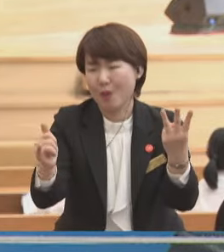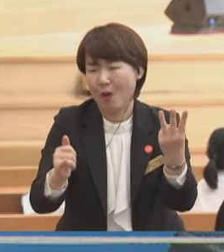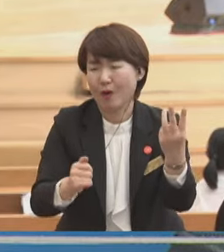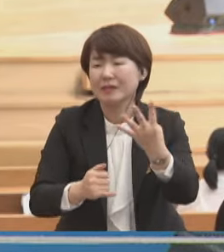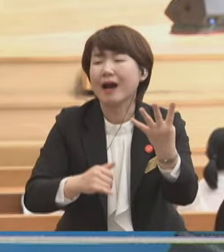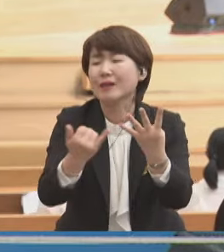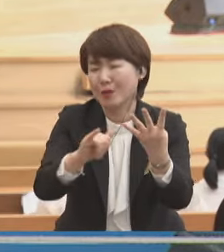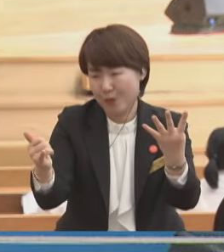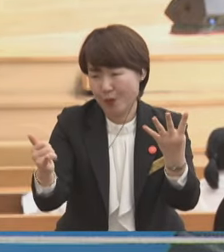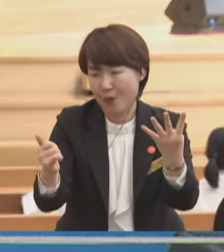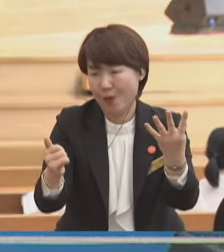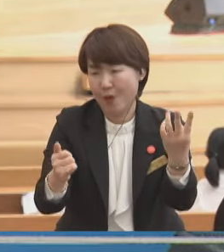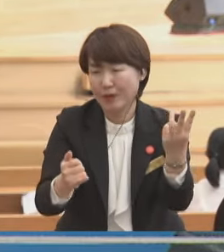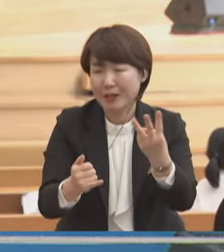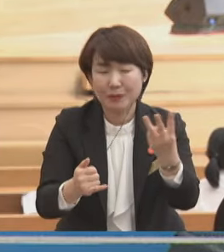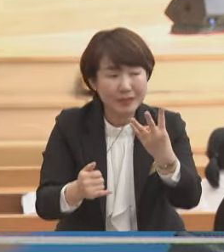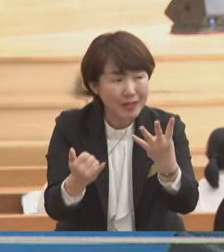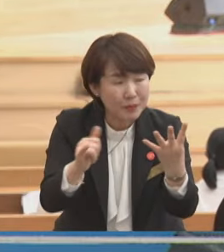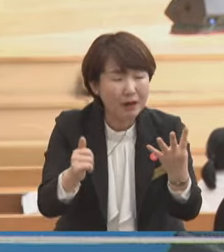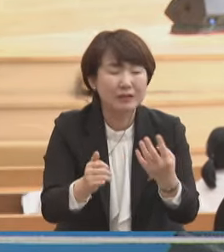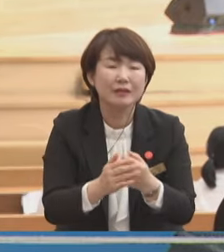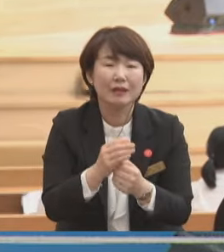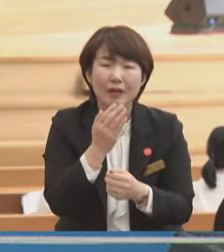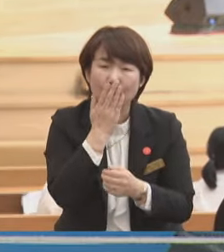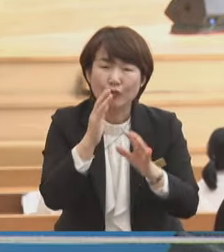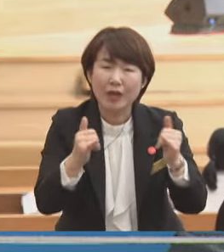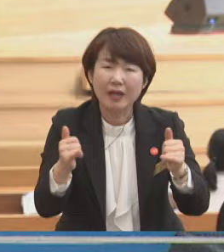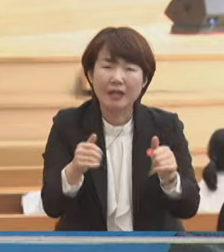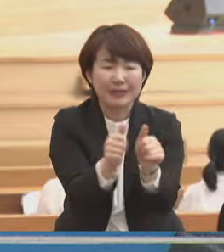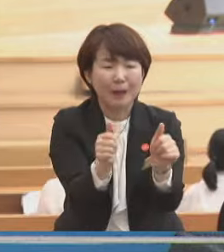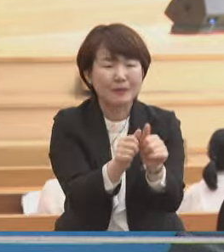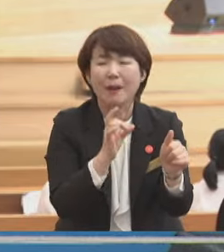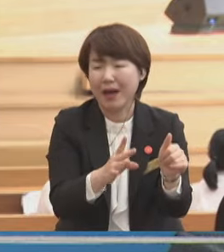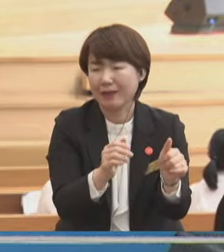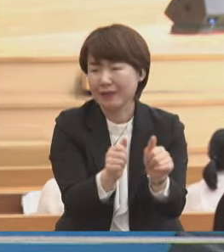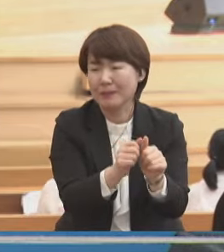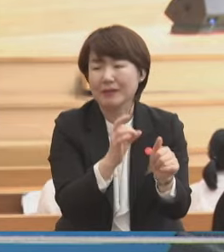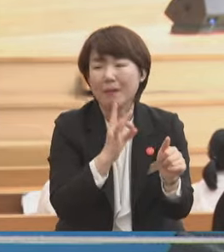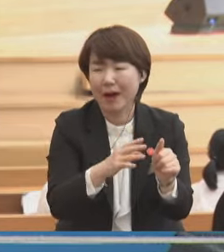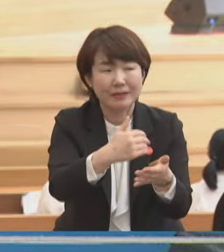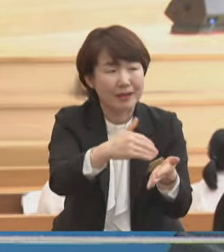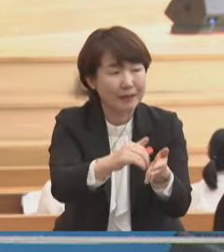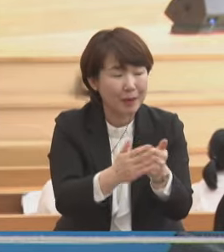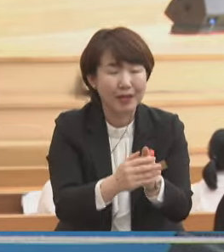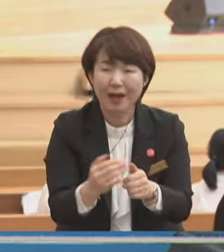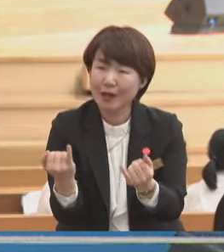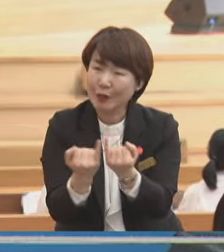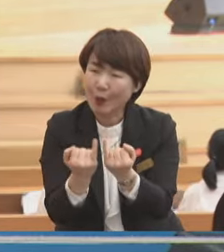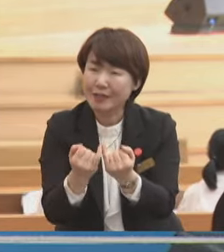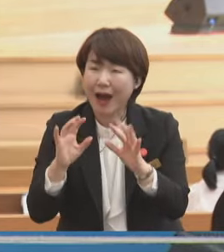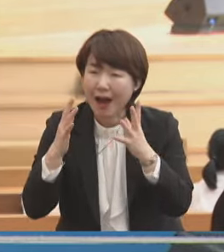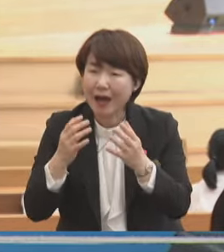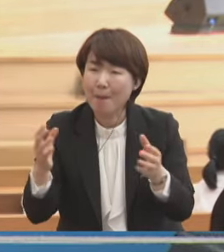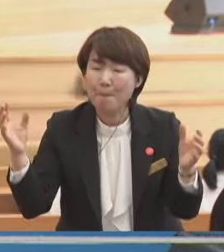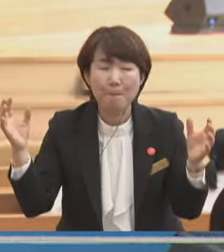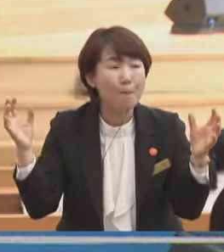3천명 그때 3천명은 유대인 남성 성인 남성을 얘기하는 거니까 여성과 어린아이까지